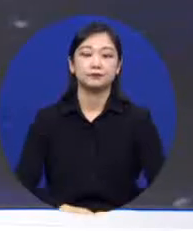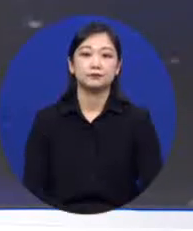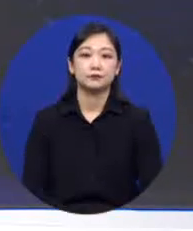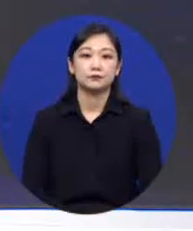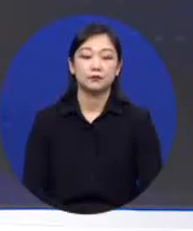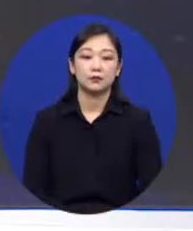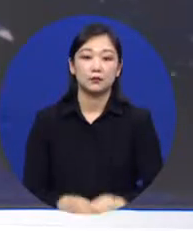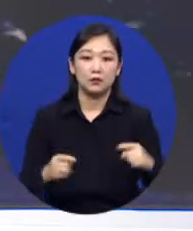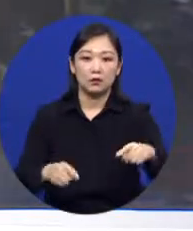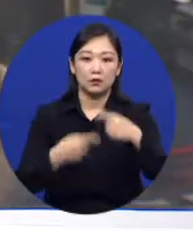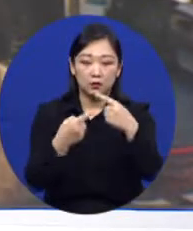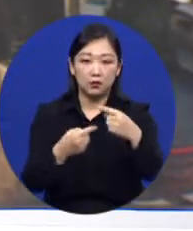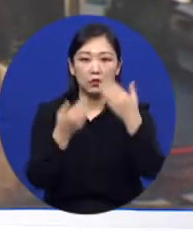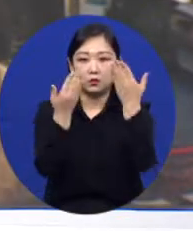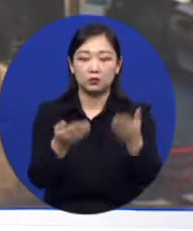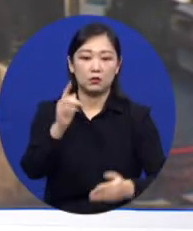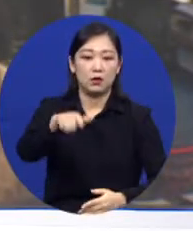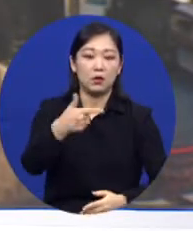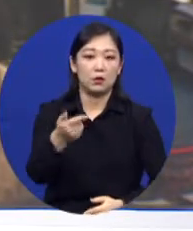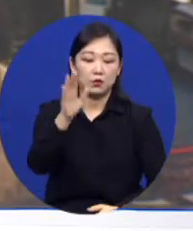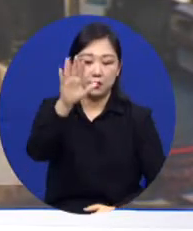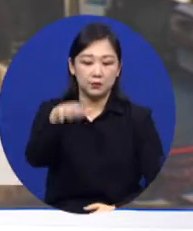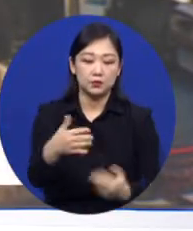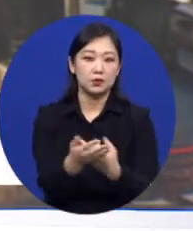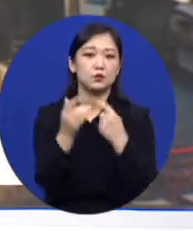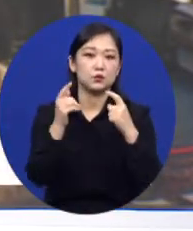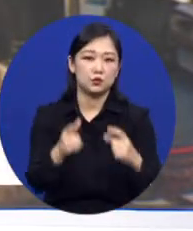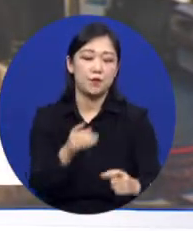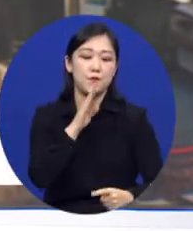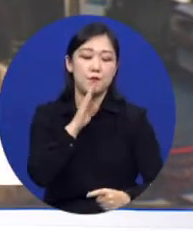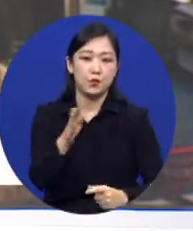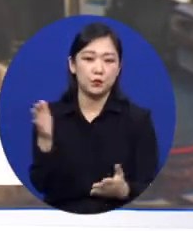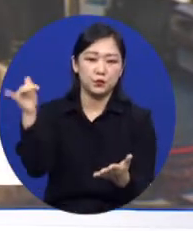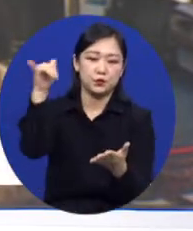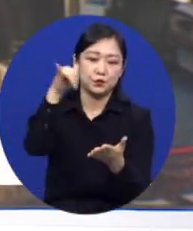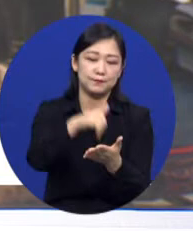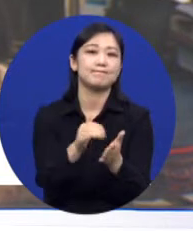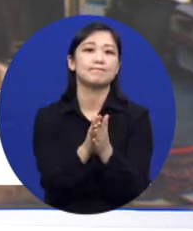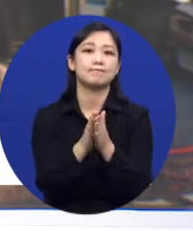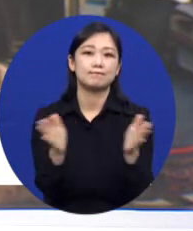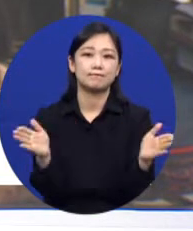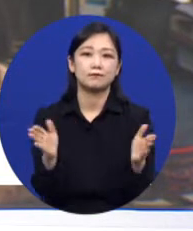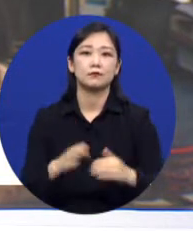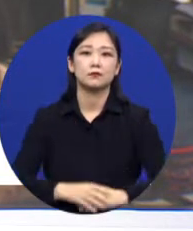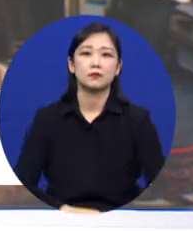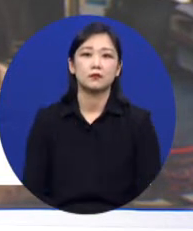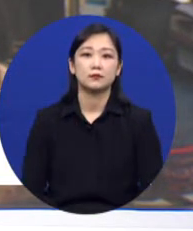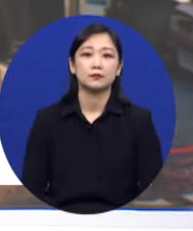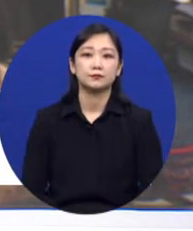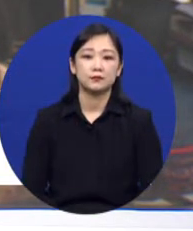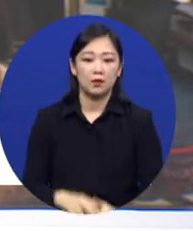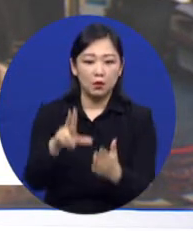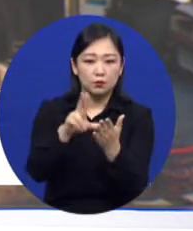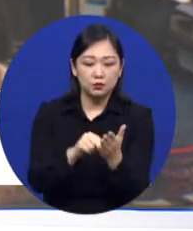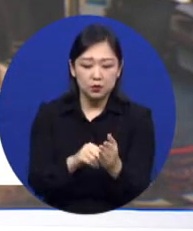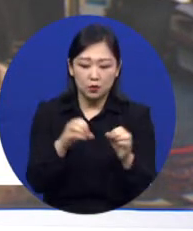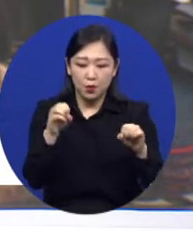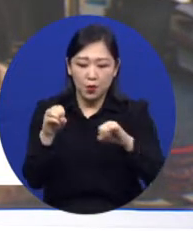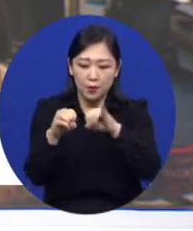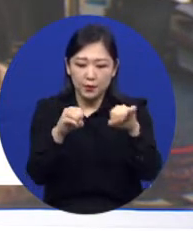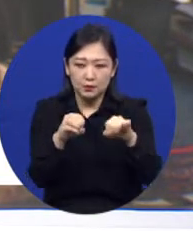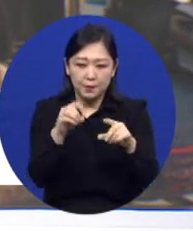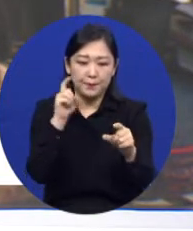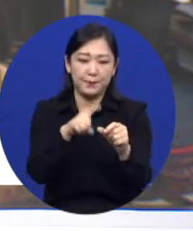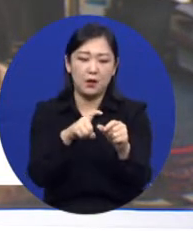설 연휴를 하루 앞두고 재주는 오늘부터 본격적인 귀성 행렬이 시작됐습니다 문제는 오미 그런 확진 자가